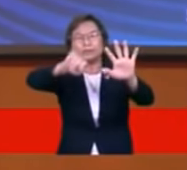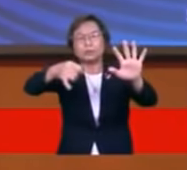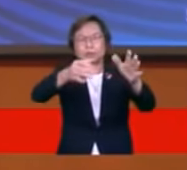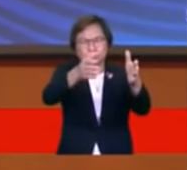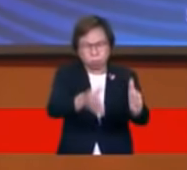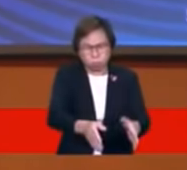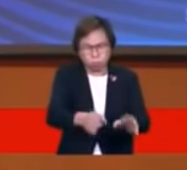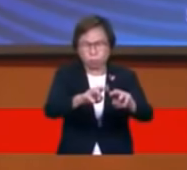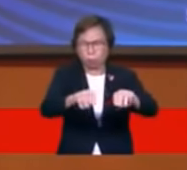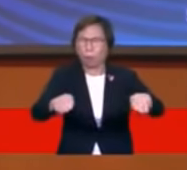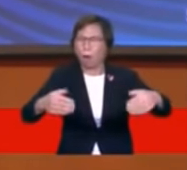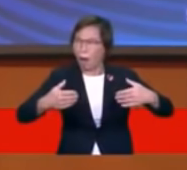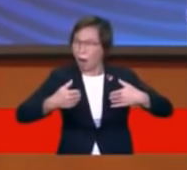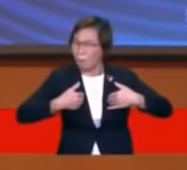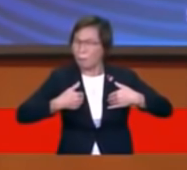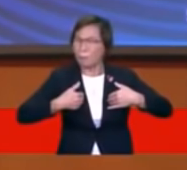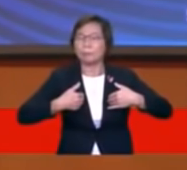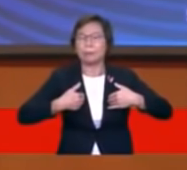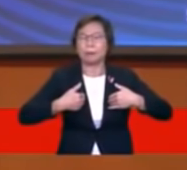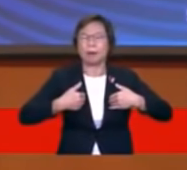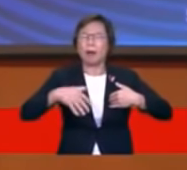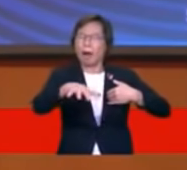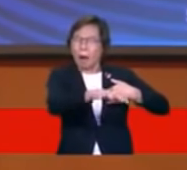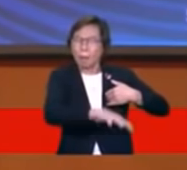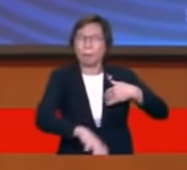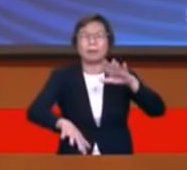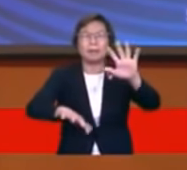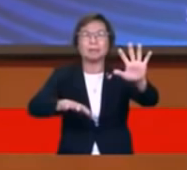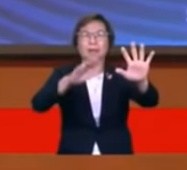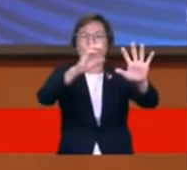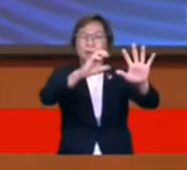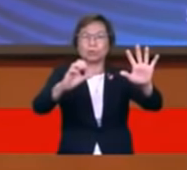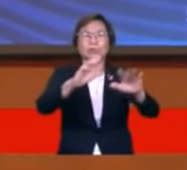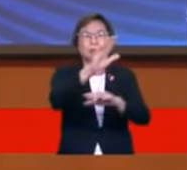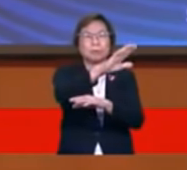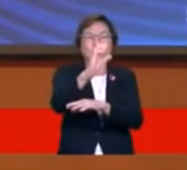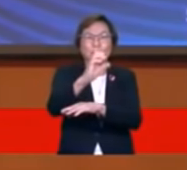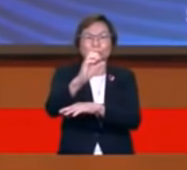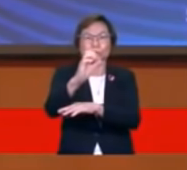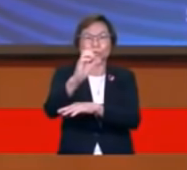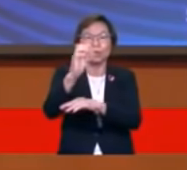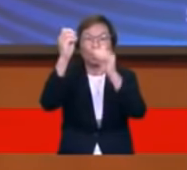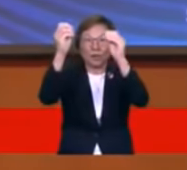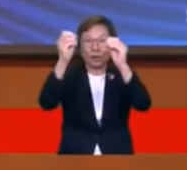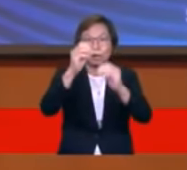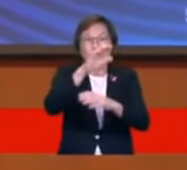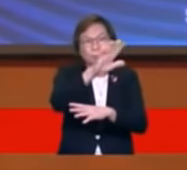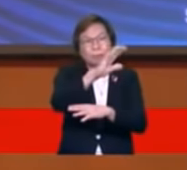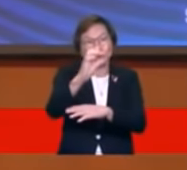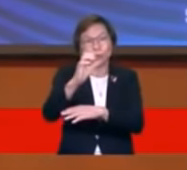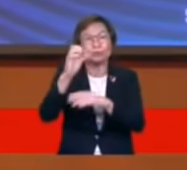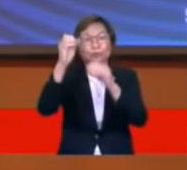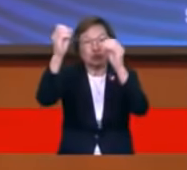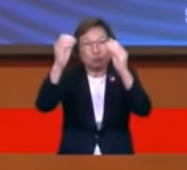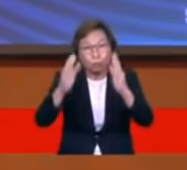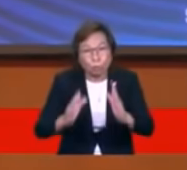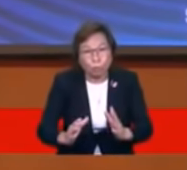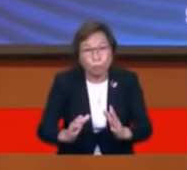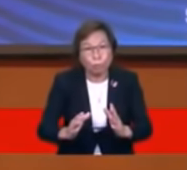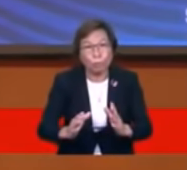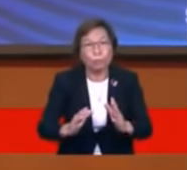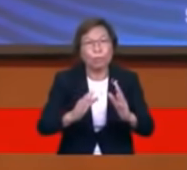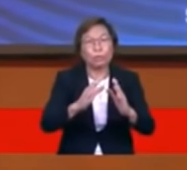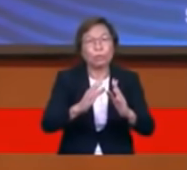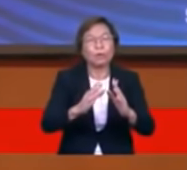orang ramai ampere 500.000 orang guru dan warga pendidik lebih